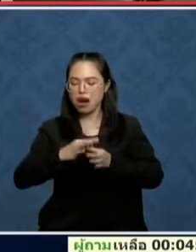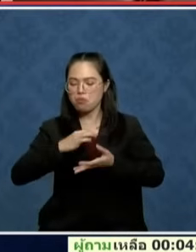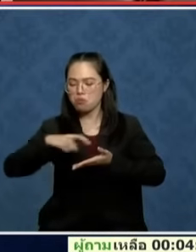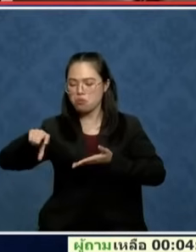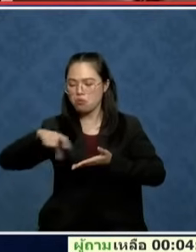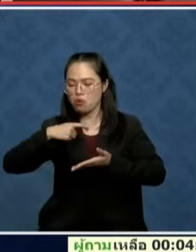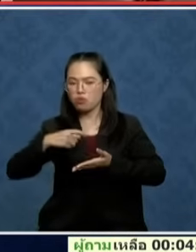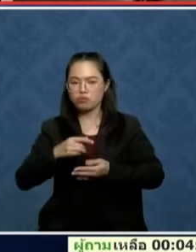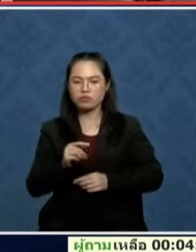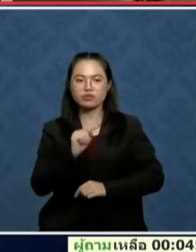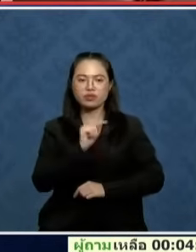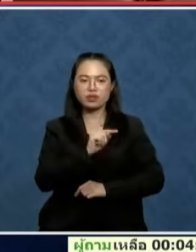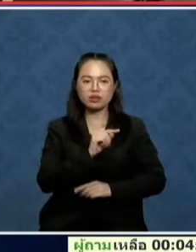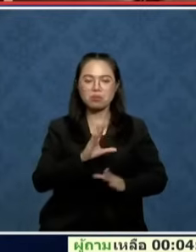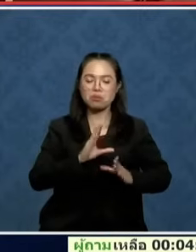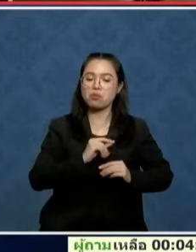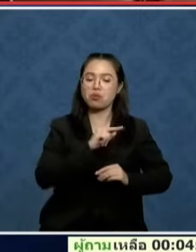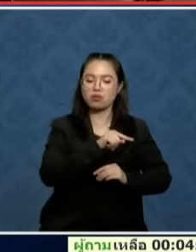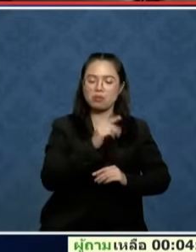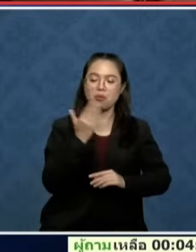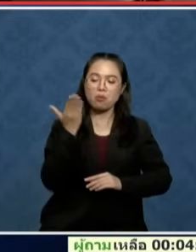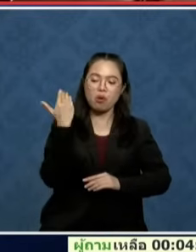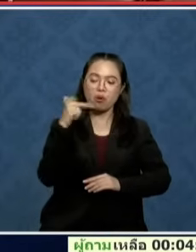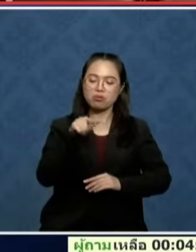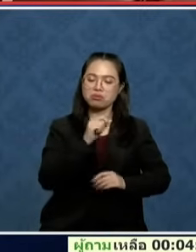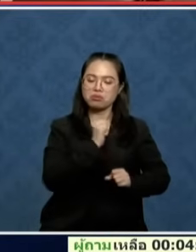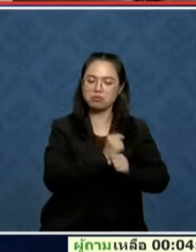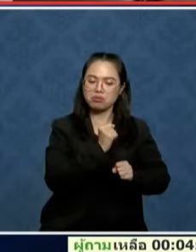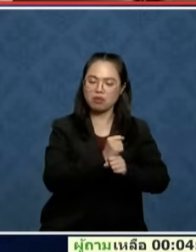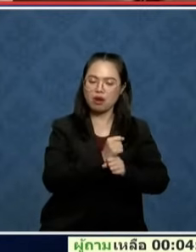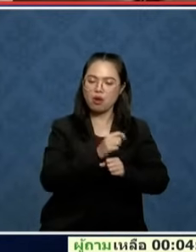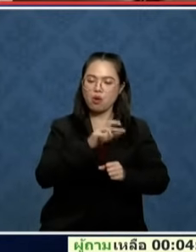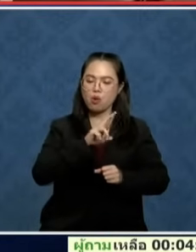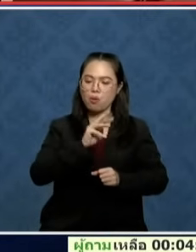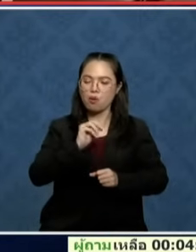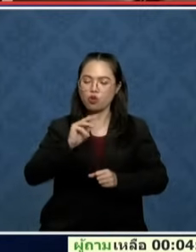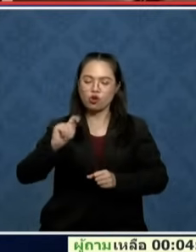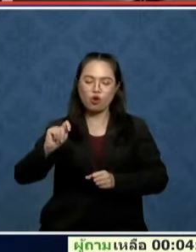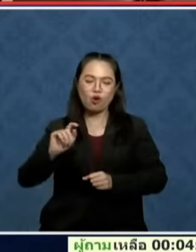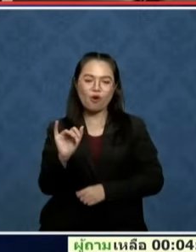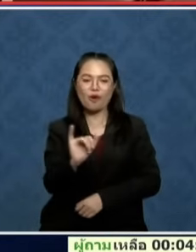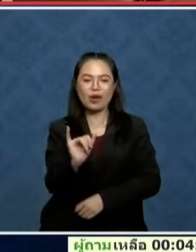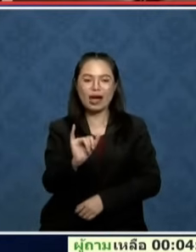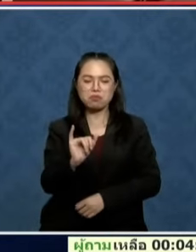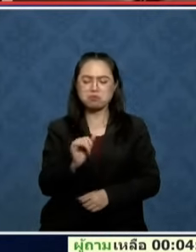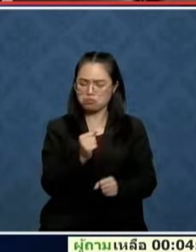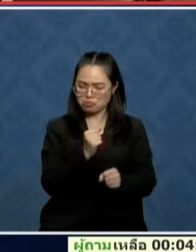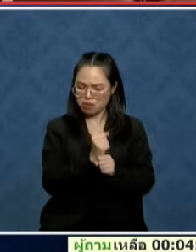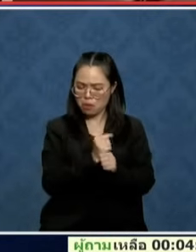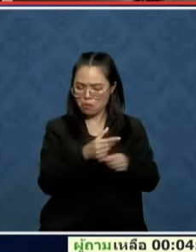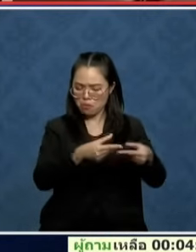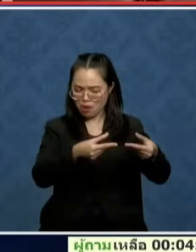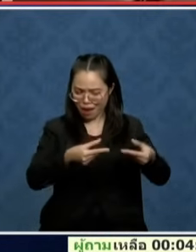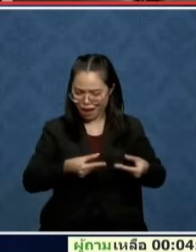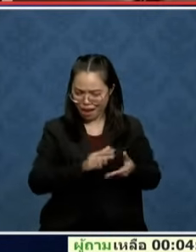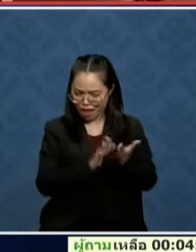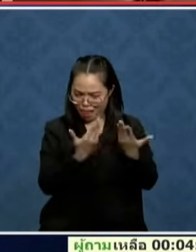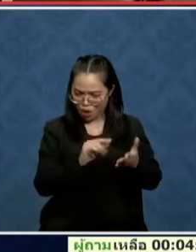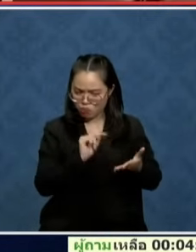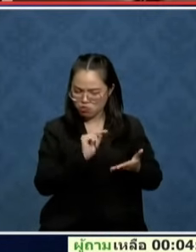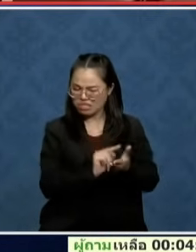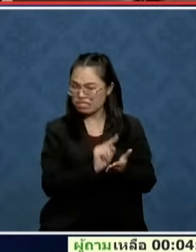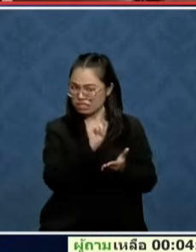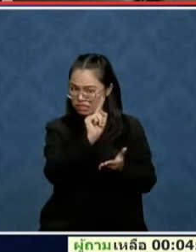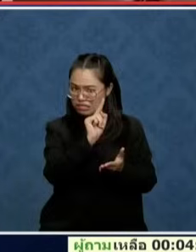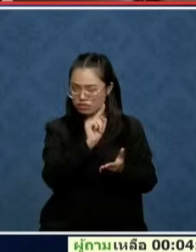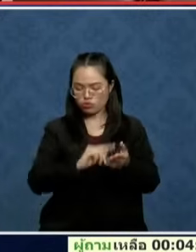นนั้นท่านยังไม่ได้เป็นรัฐมนตรีเรามีรายงานฉบับแรกเนี่ยออกมาเนี่ยเราควรที่จะมีการกระตือรือร้นใน